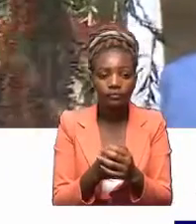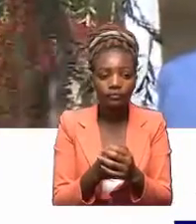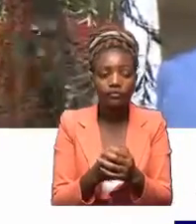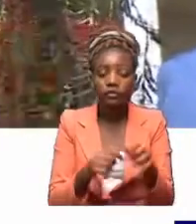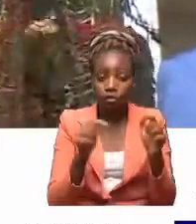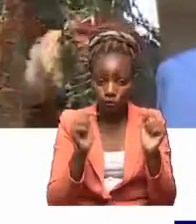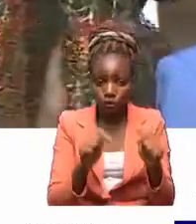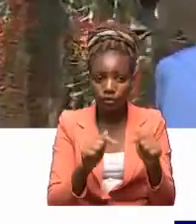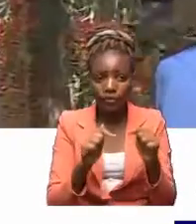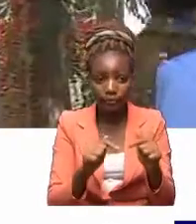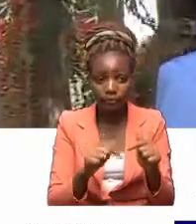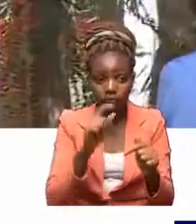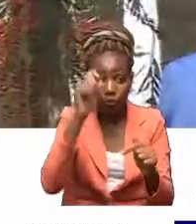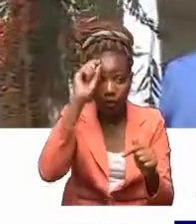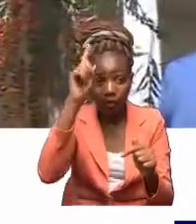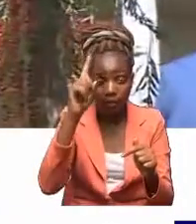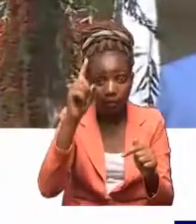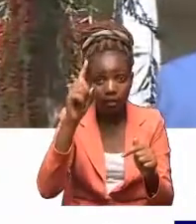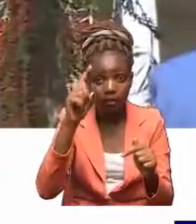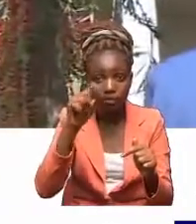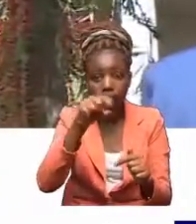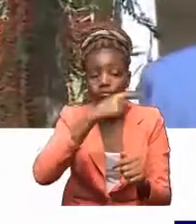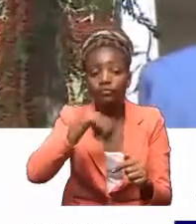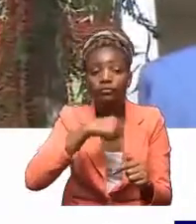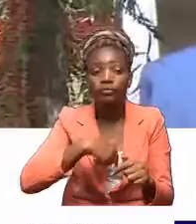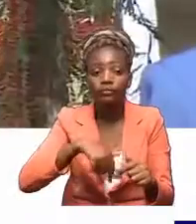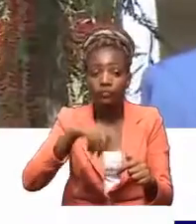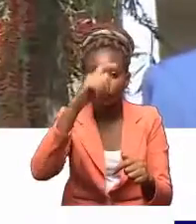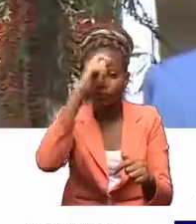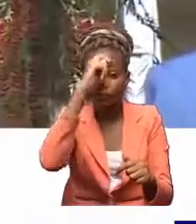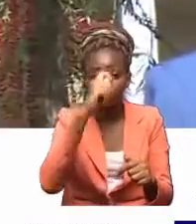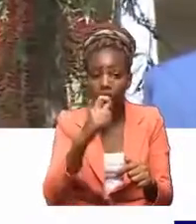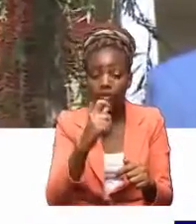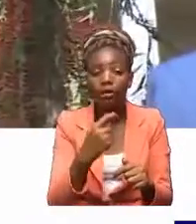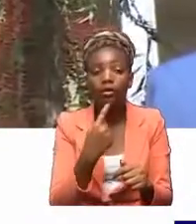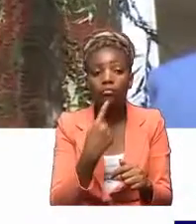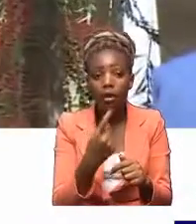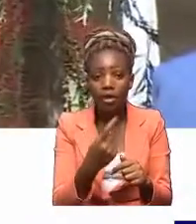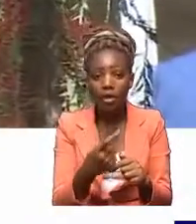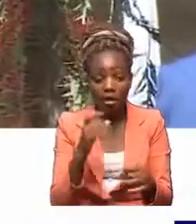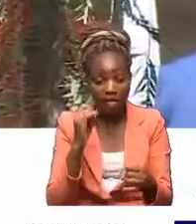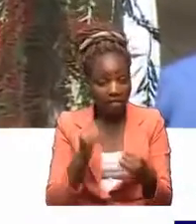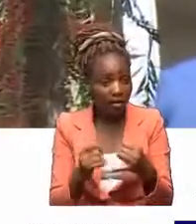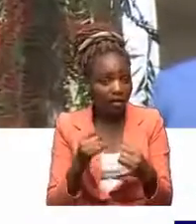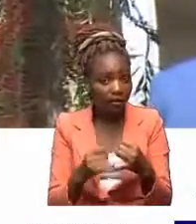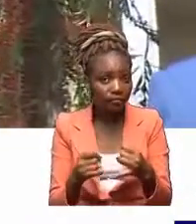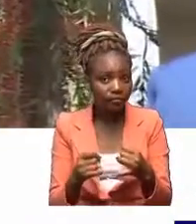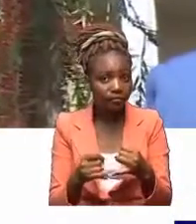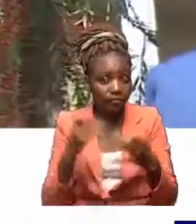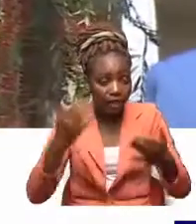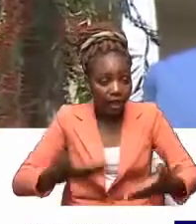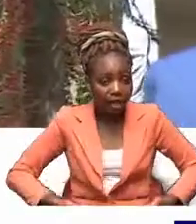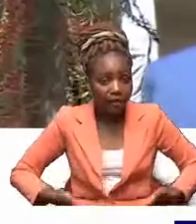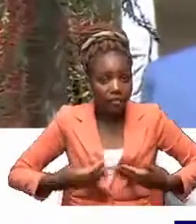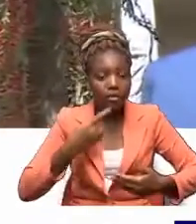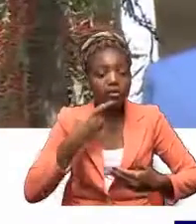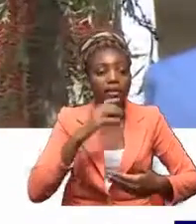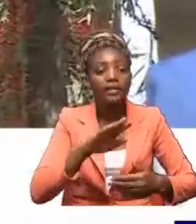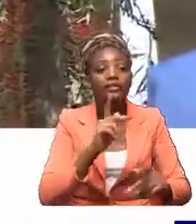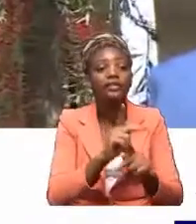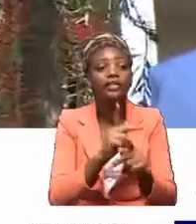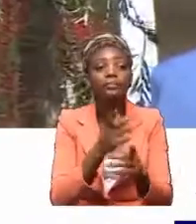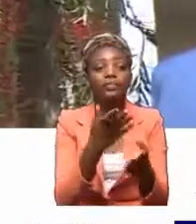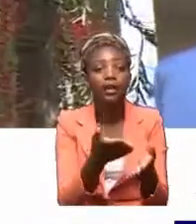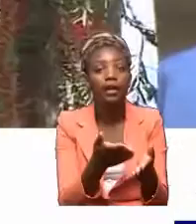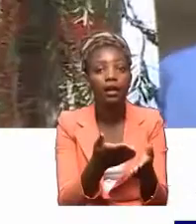Leo kama vile unaelewa ni kwamba tunampatia heshima zake za mwisho, siku ya mwisho. Mwili yake imewekwa hapa kwetu